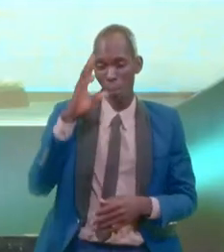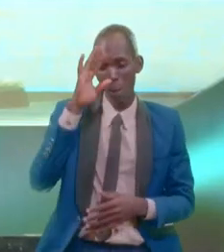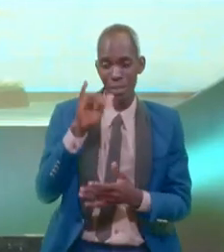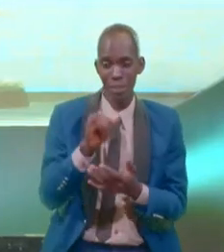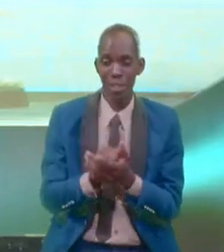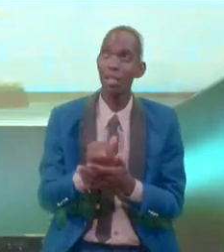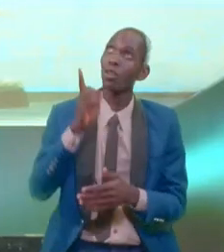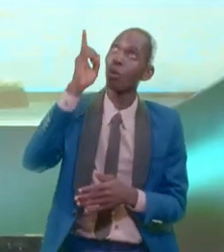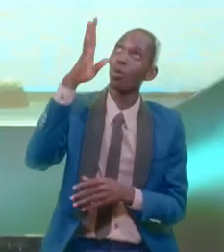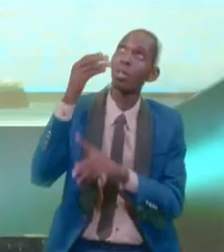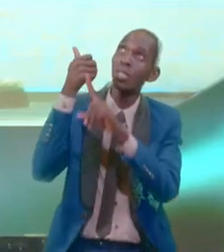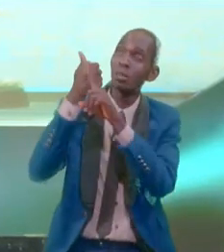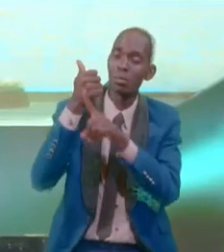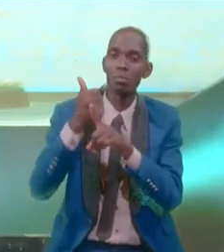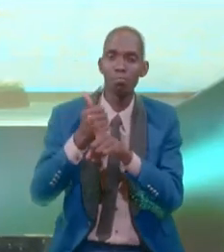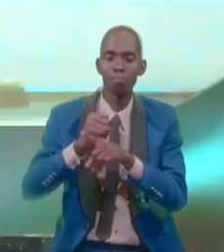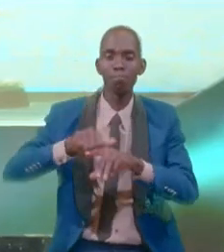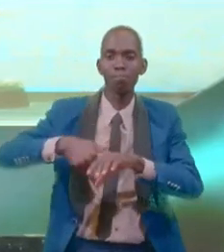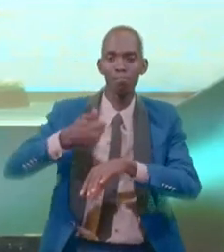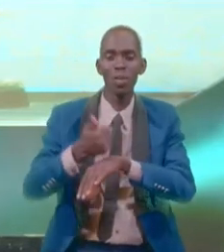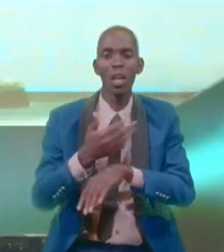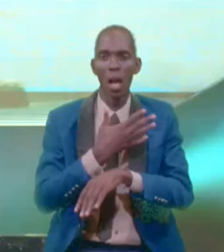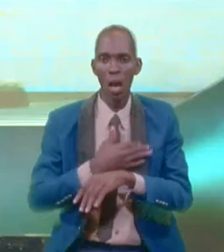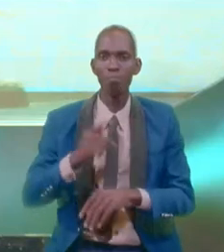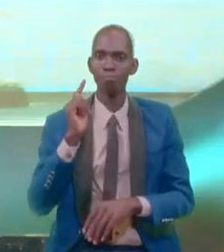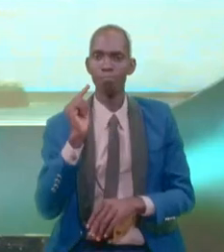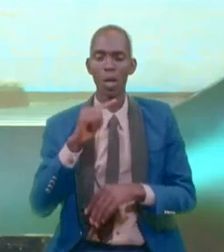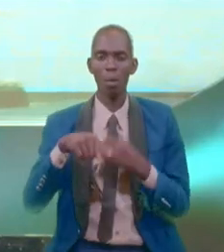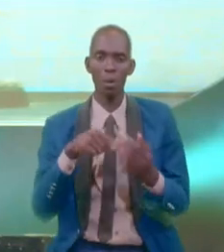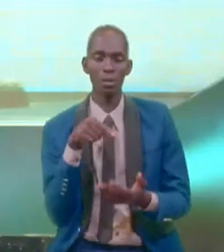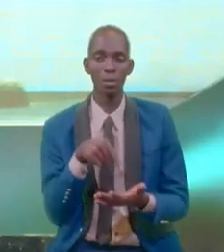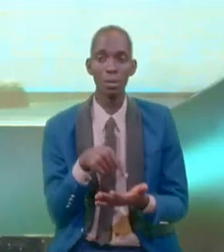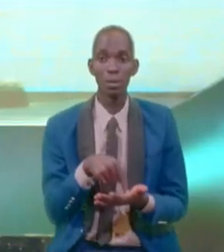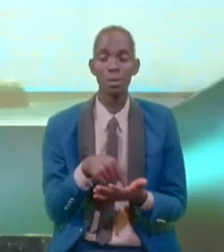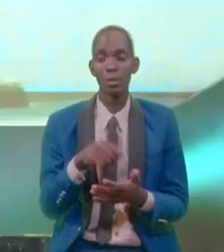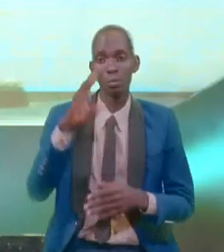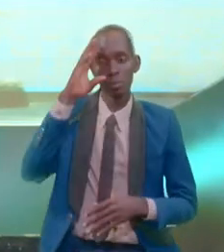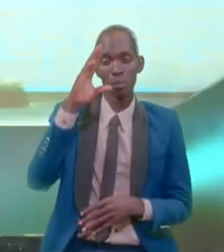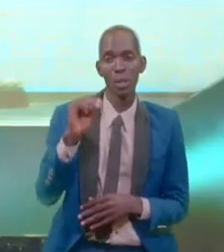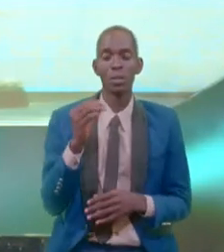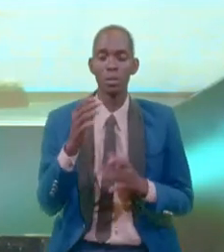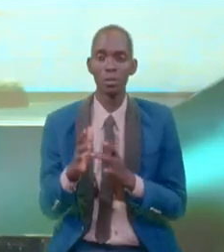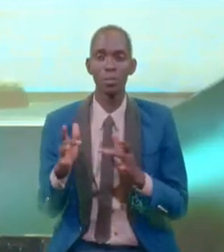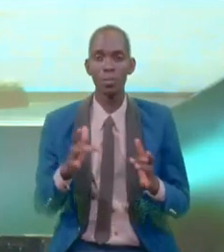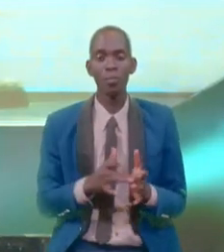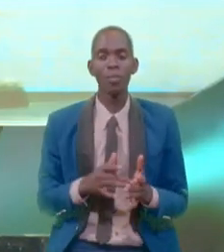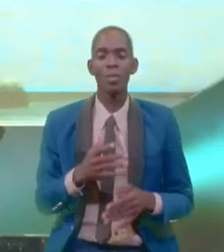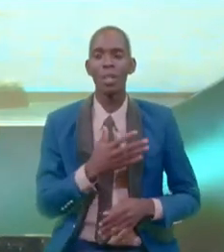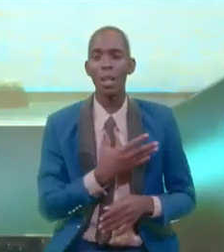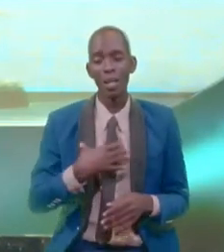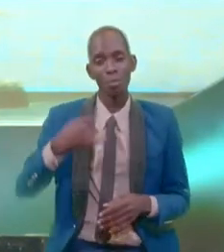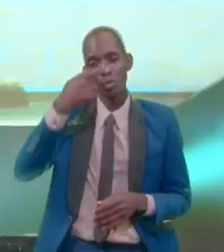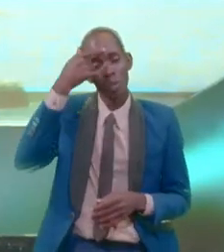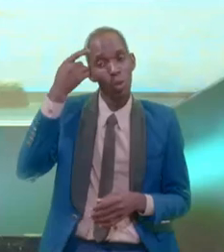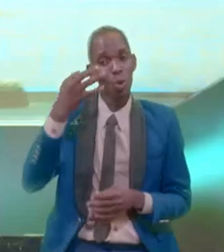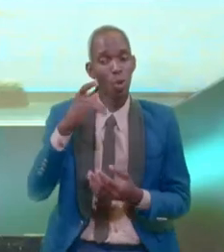les signes. L'homme à qui Dieu rend témoignage, ce qu'il a fait, les manifestations de l'Esprit de Dieu rendaient